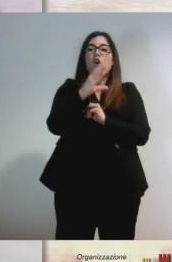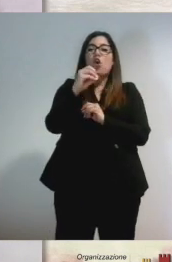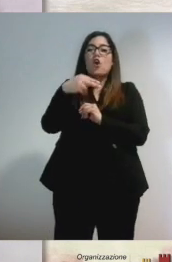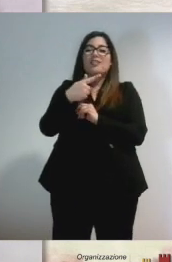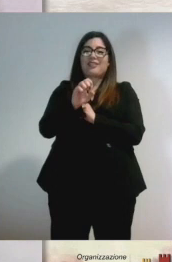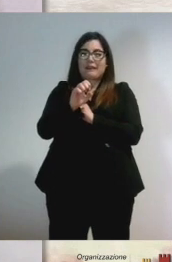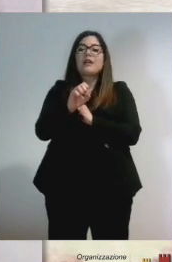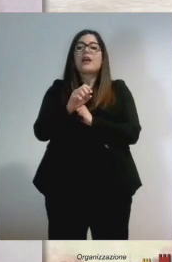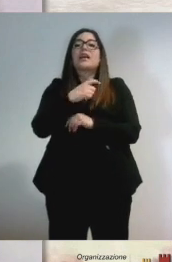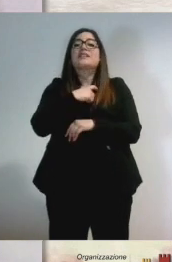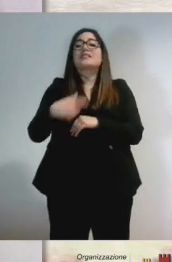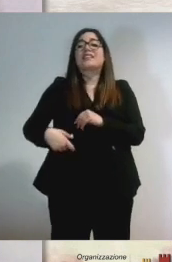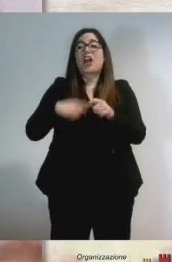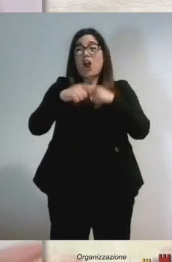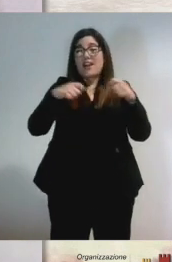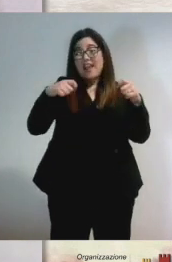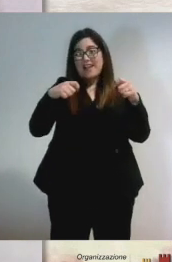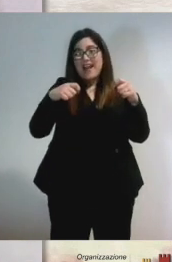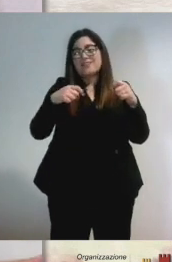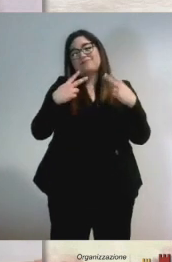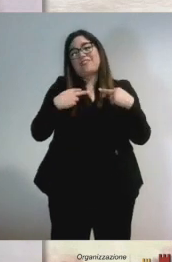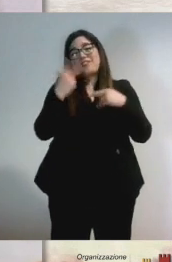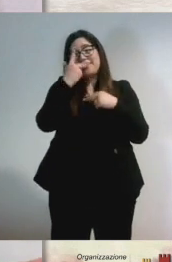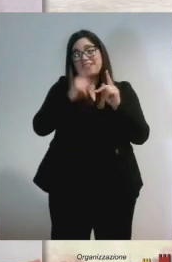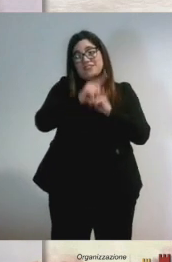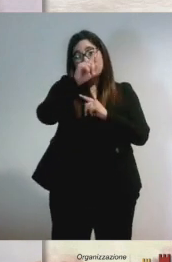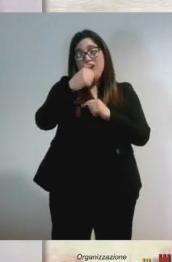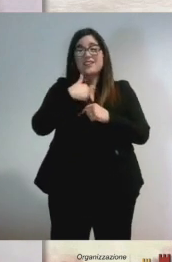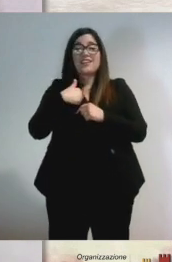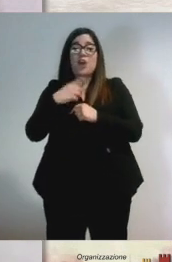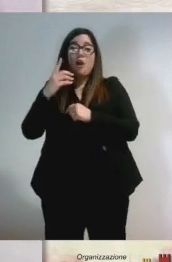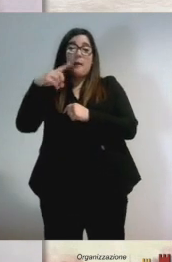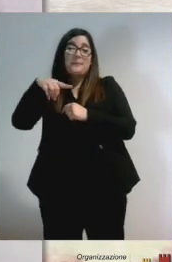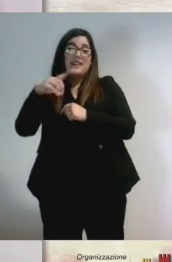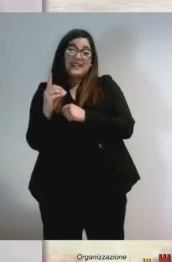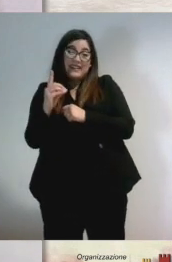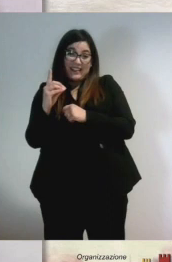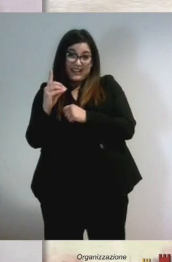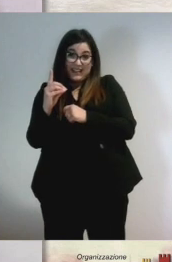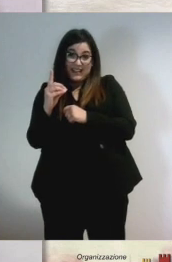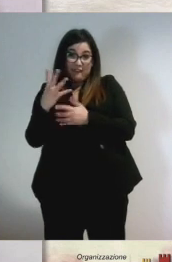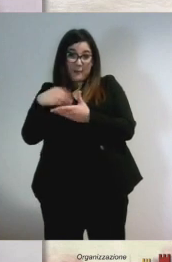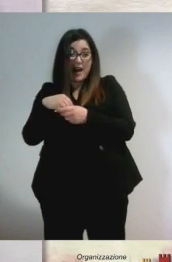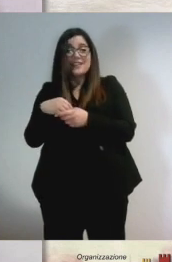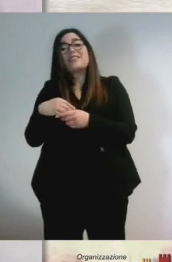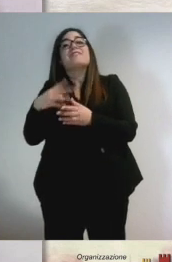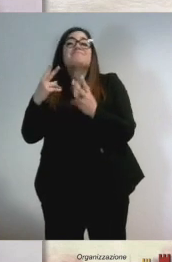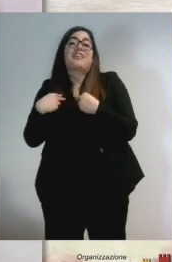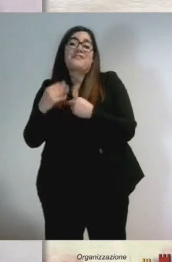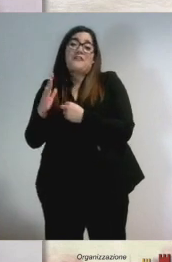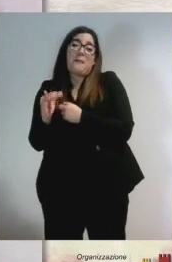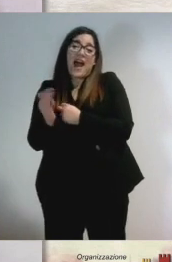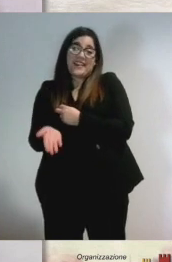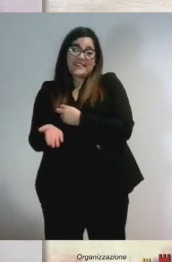e vive a Treviso al nord Io sono un sindaco del Partito Democratico iscritto al Partito Democratico che vive a Bari Ora indipendentemente